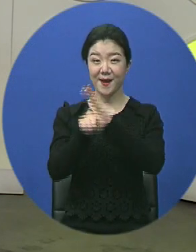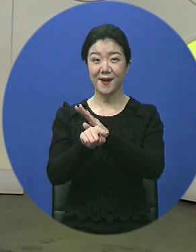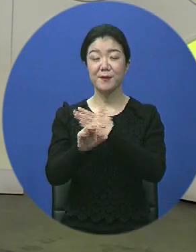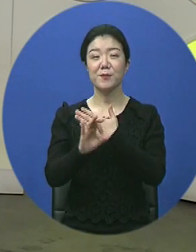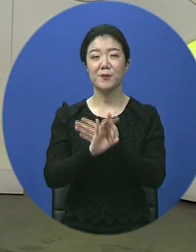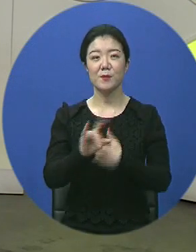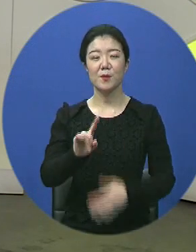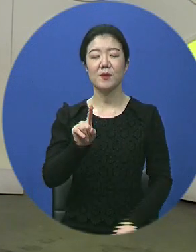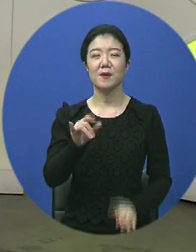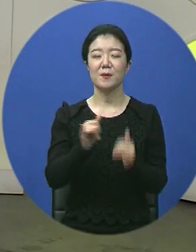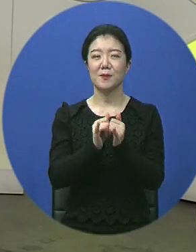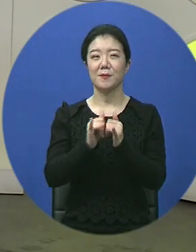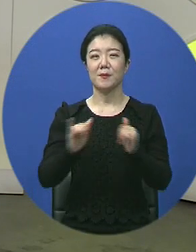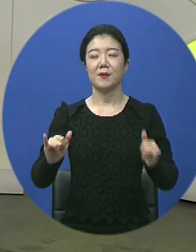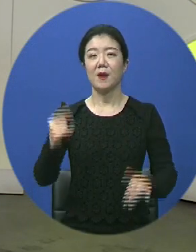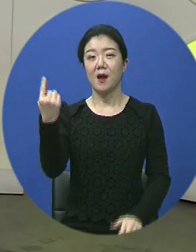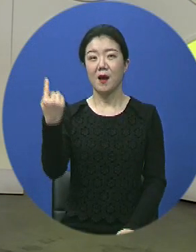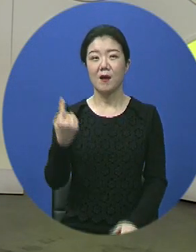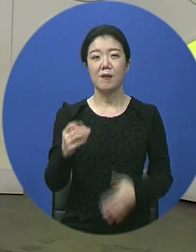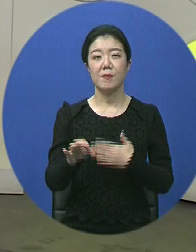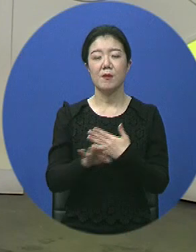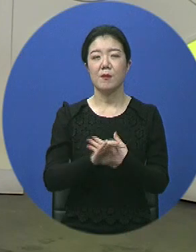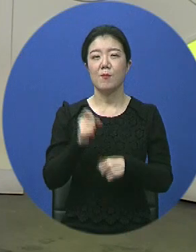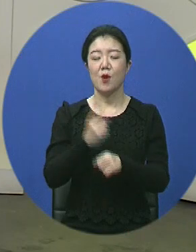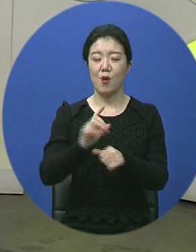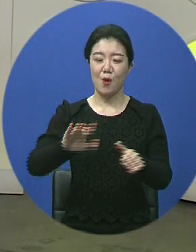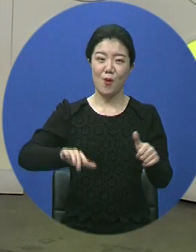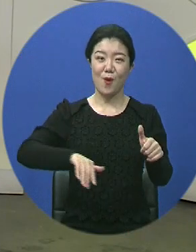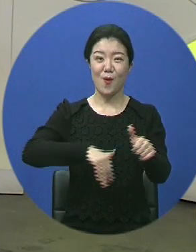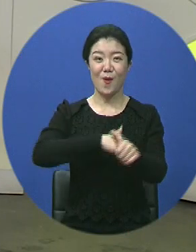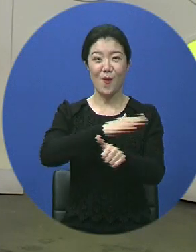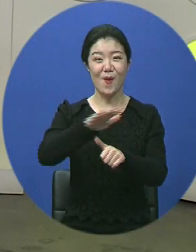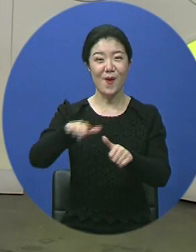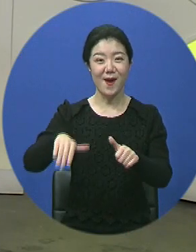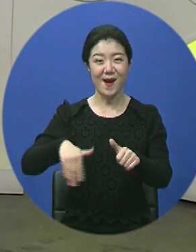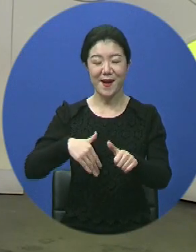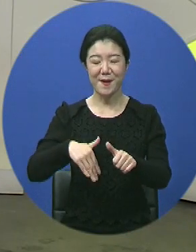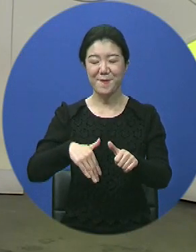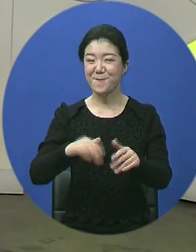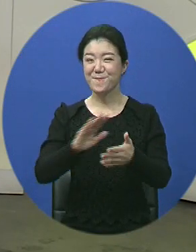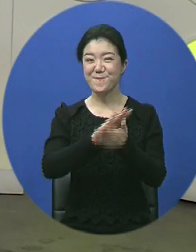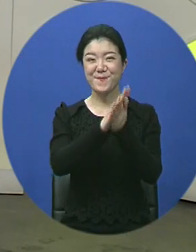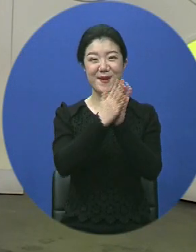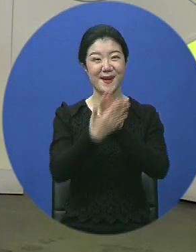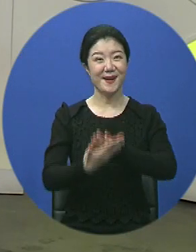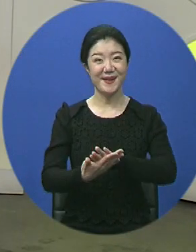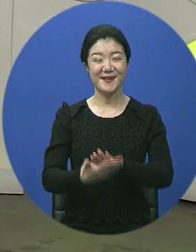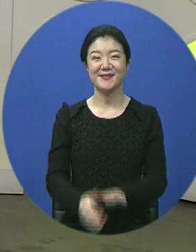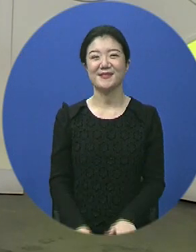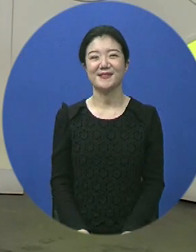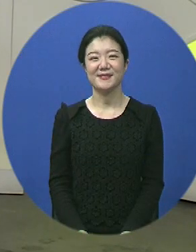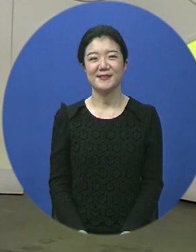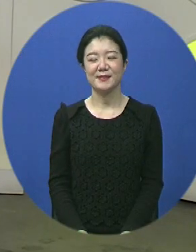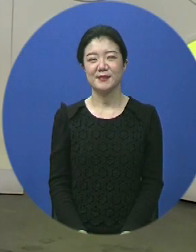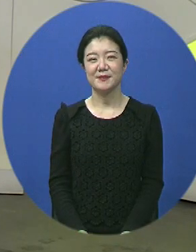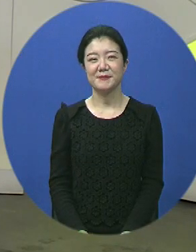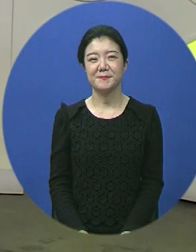가보면 우리 이분이 딱 나오신다 하면 벌써 분위기가 이렇게 딱 살아납니다.